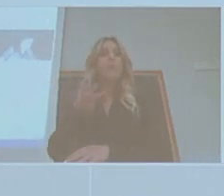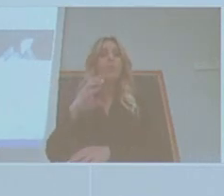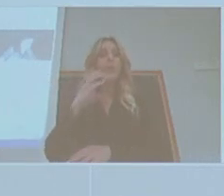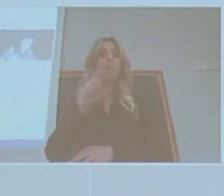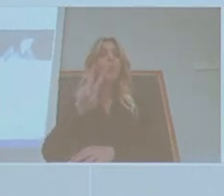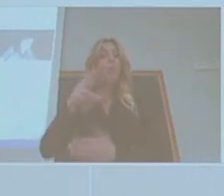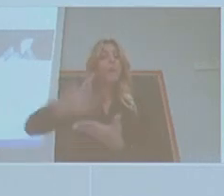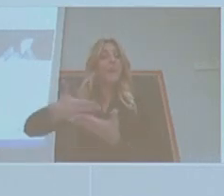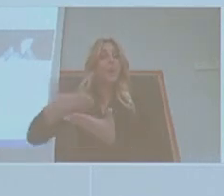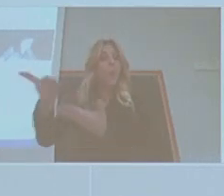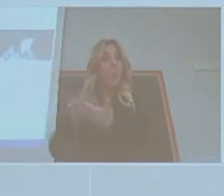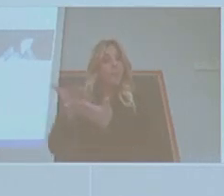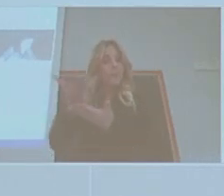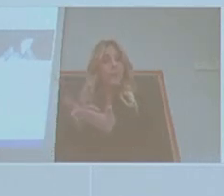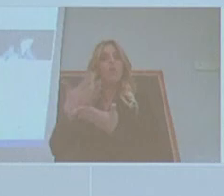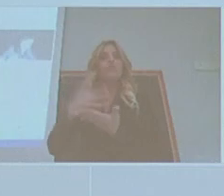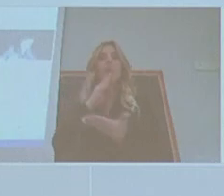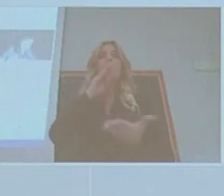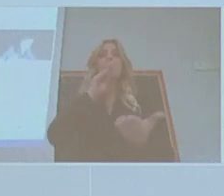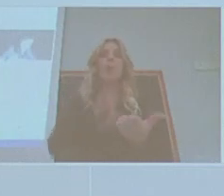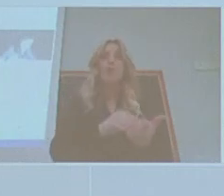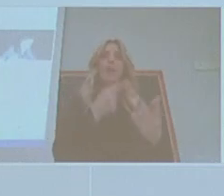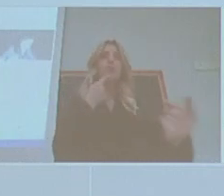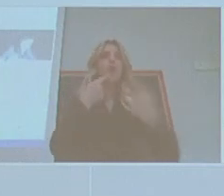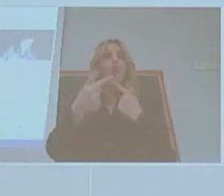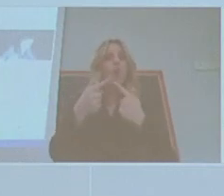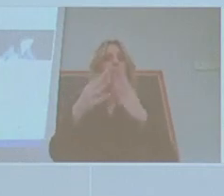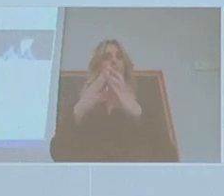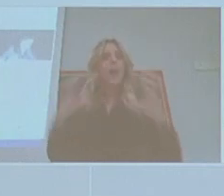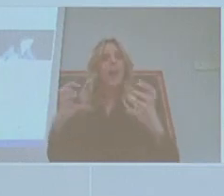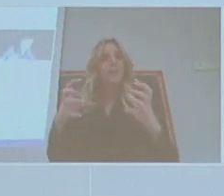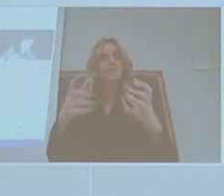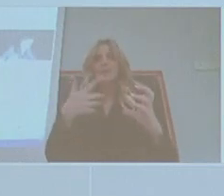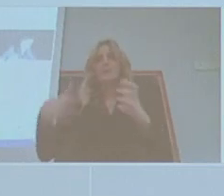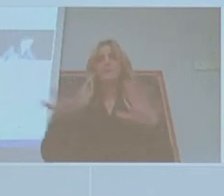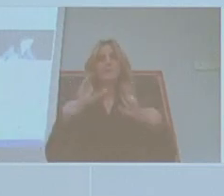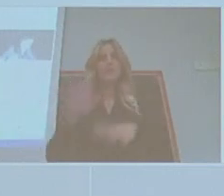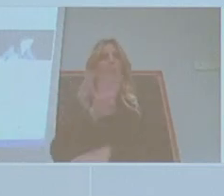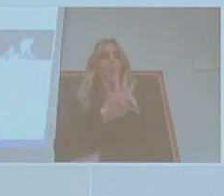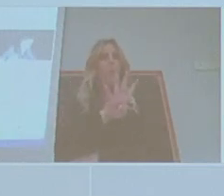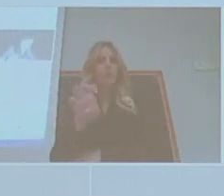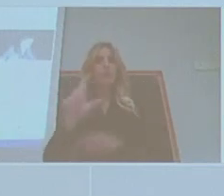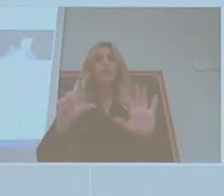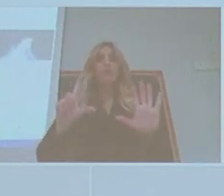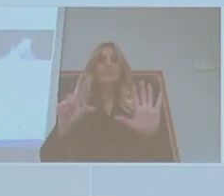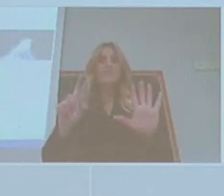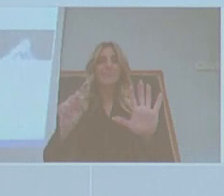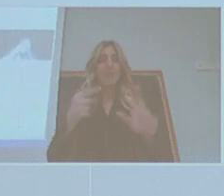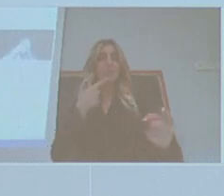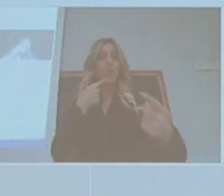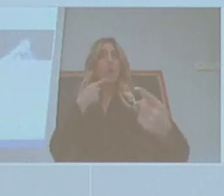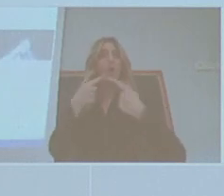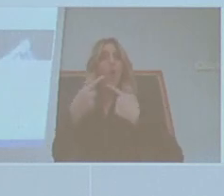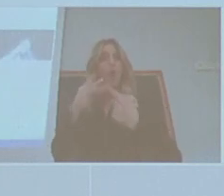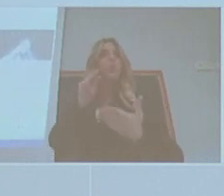e se sono stati prenotati colloqui con le aziende, su un numero preciso è intorno ai 470 colloqui fissati con